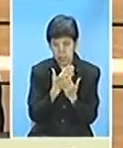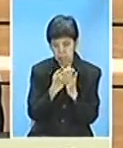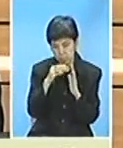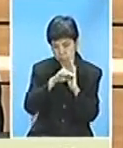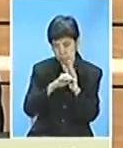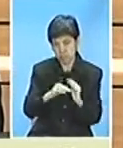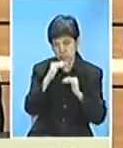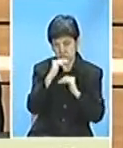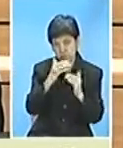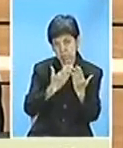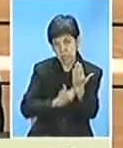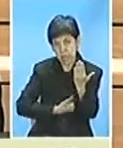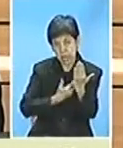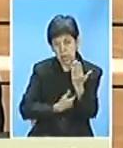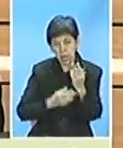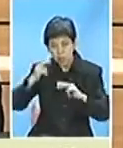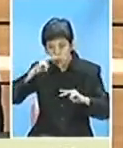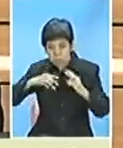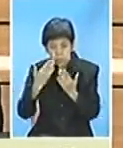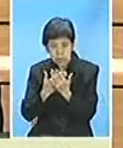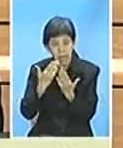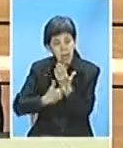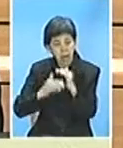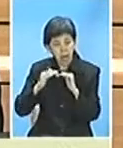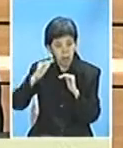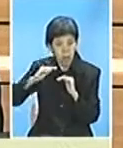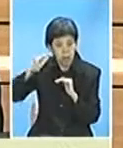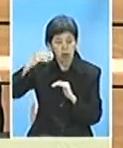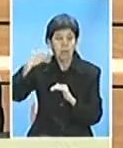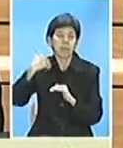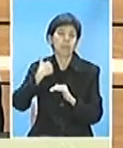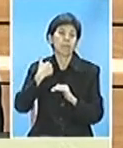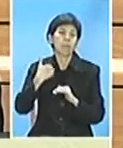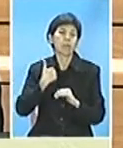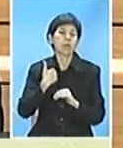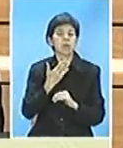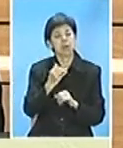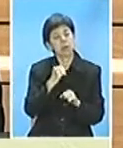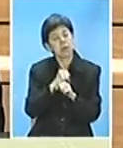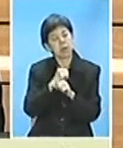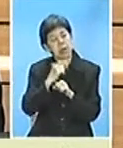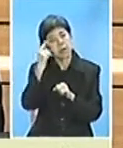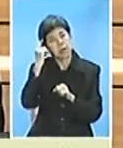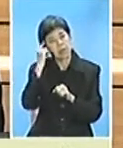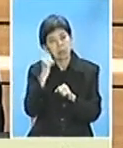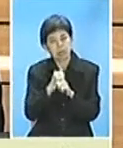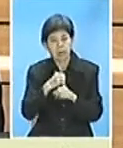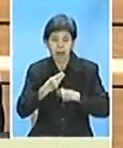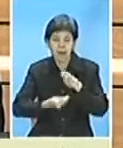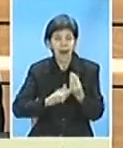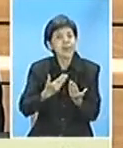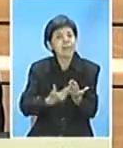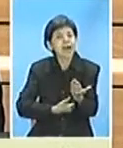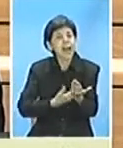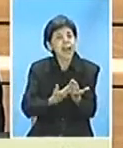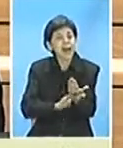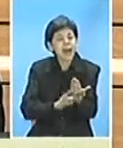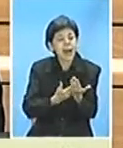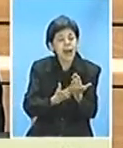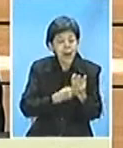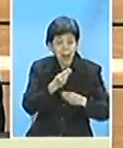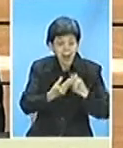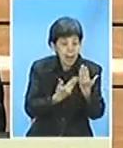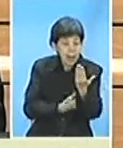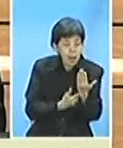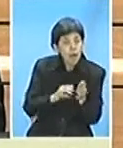ากไว้แต่ไม่สามารถควบคุมราคาสลากได้เนื่องจากว่าท่านเอาอนาคตของการจำหน่ายสลากนั้นไปไว้ใน